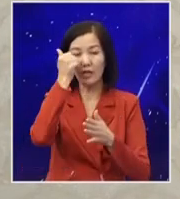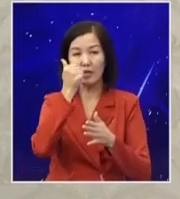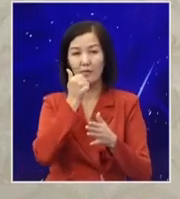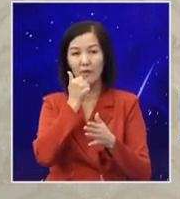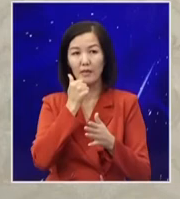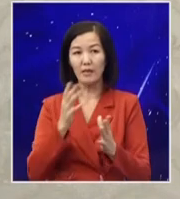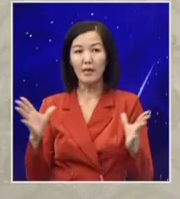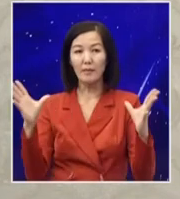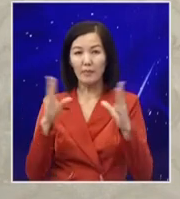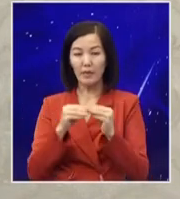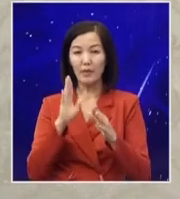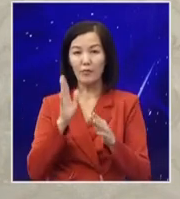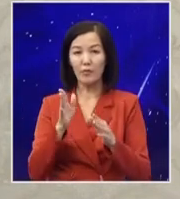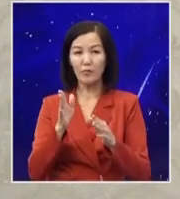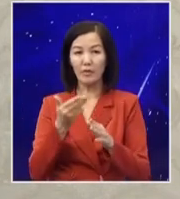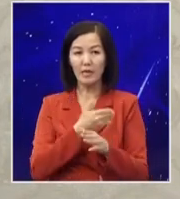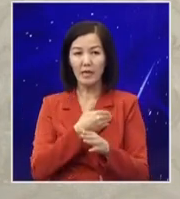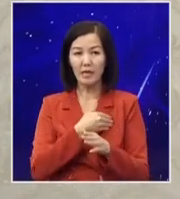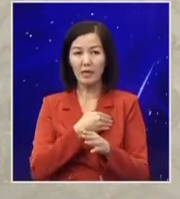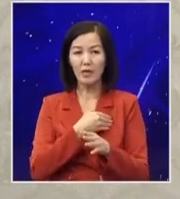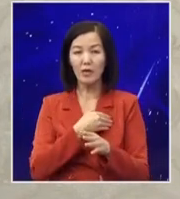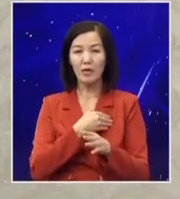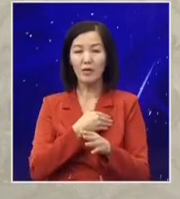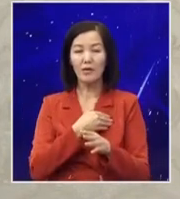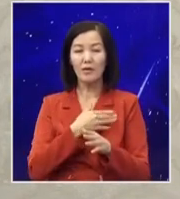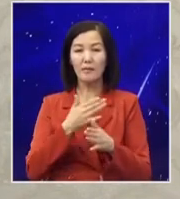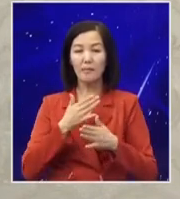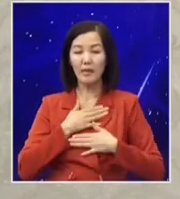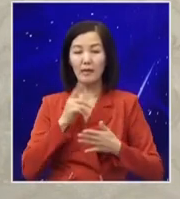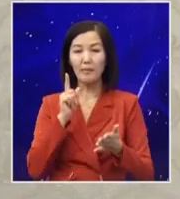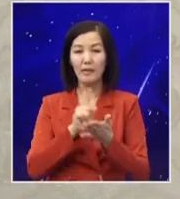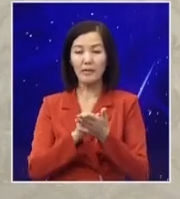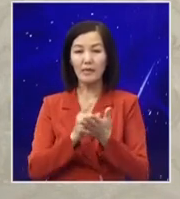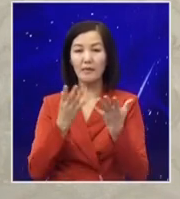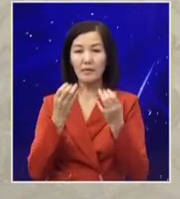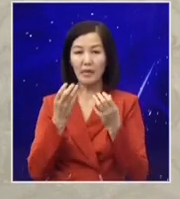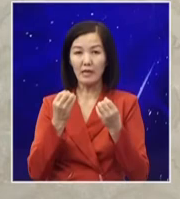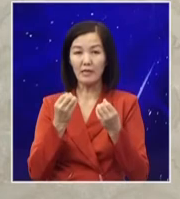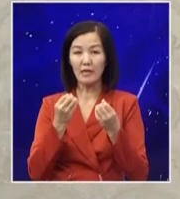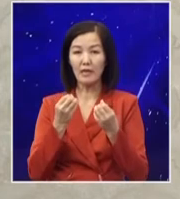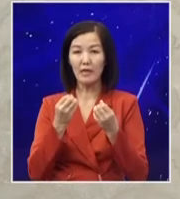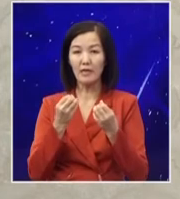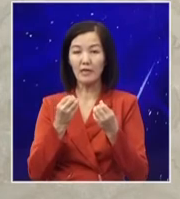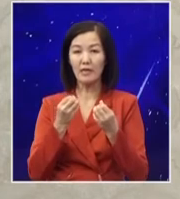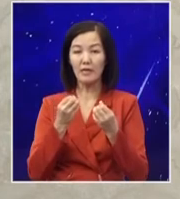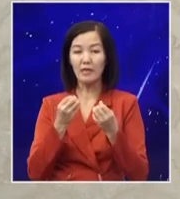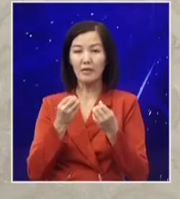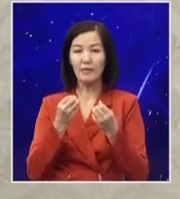деп есептеңіздер. Менің шегі жоқ міндеттерім тағы да жол сапарға жетеліп